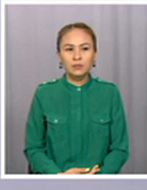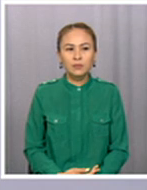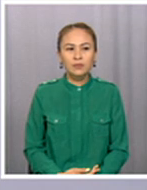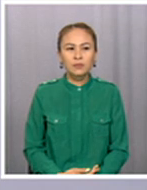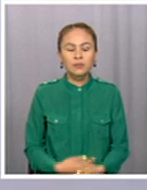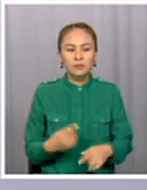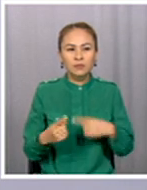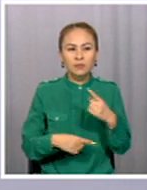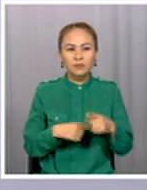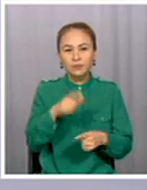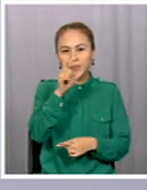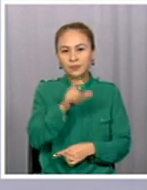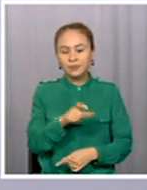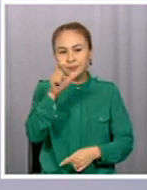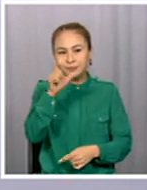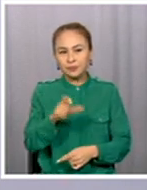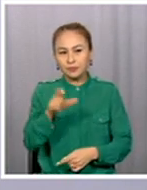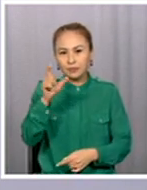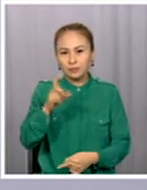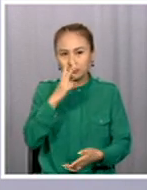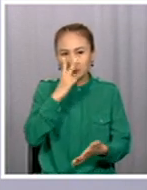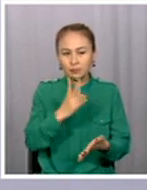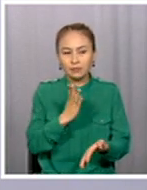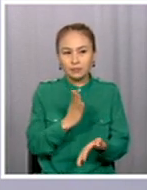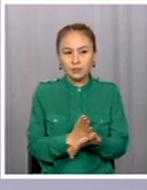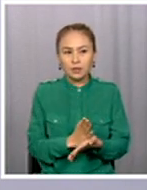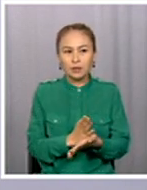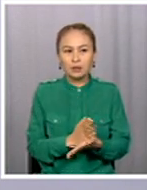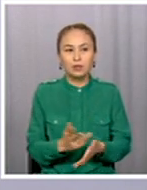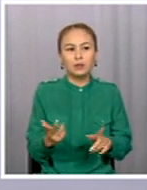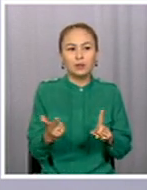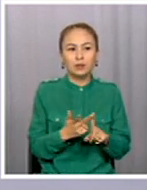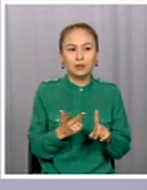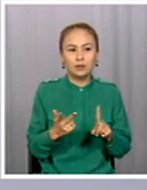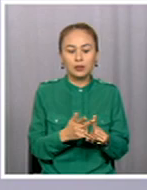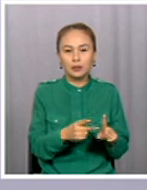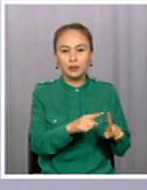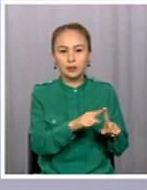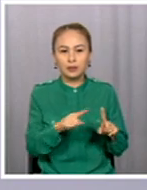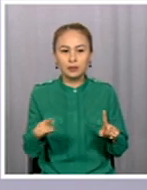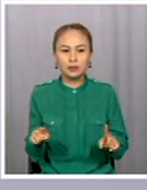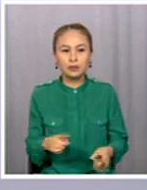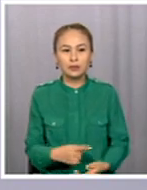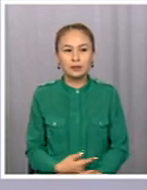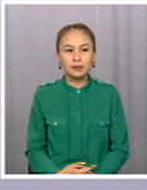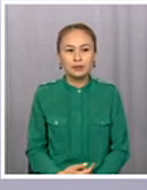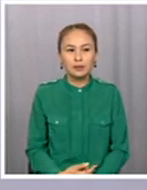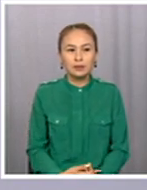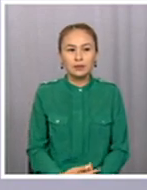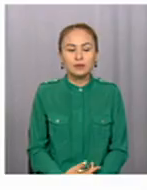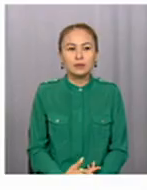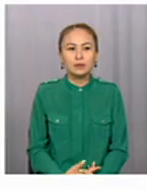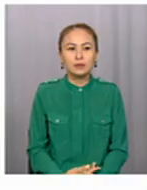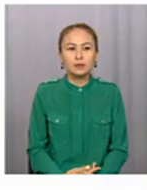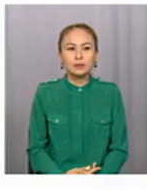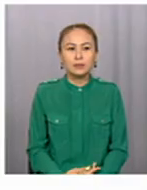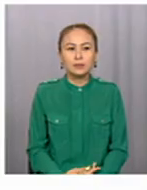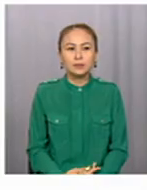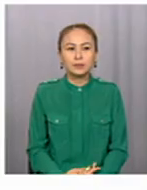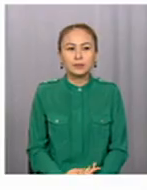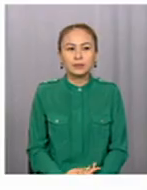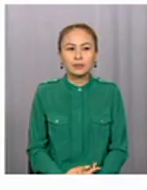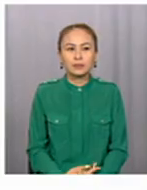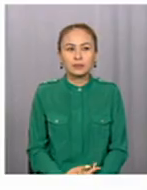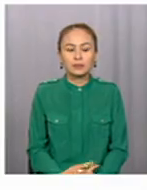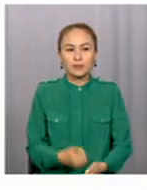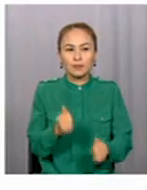біз бағанды диаграмманы көріп тұрмыз. Және үшінші бұл жерде сызықтық диаграмманың түрі. Ал енді болар,